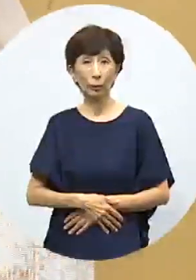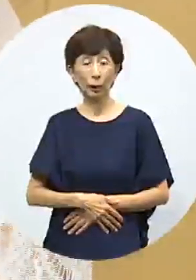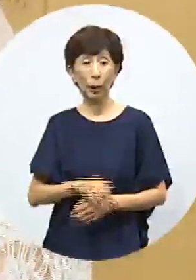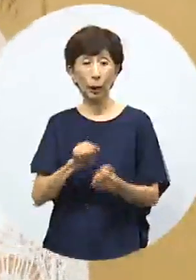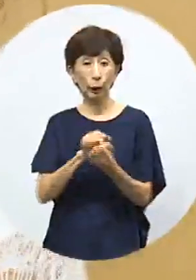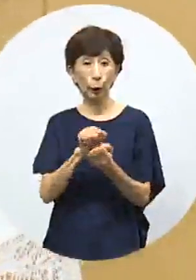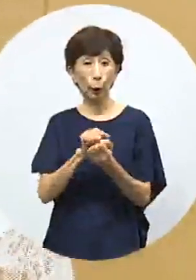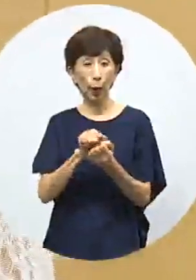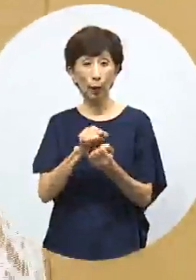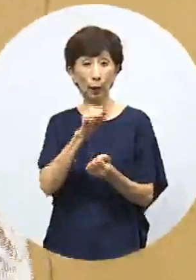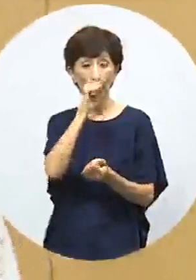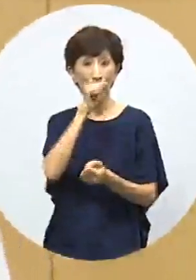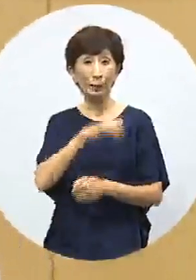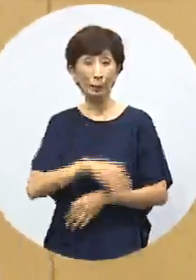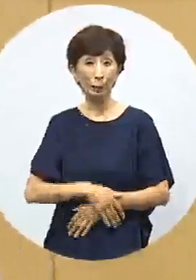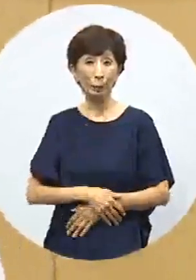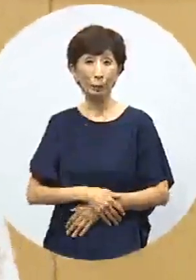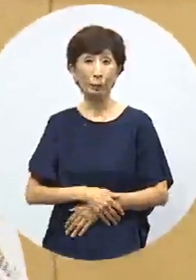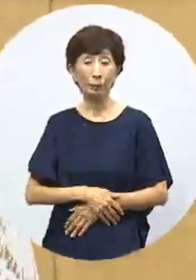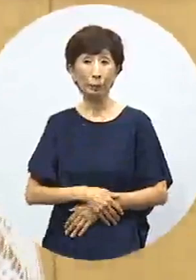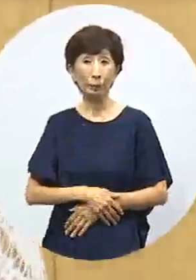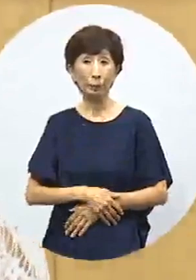うん、いい食感。